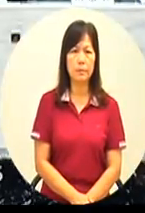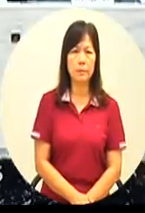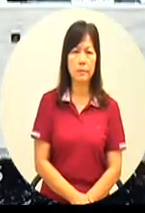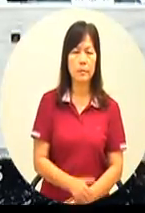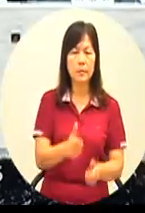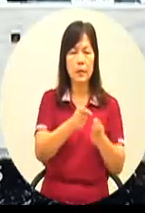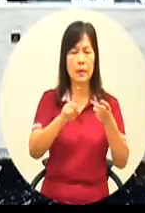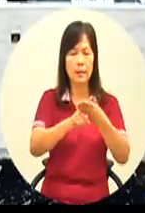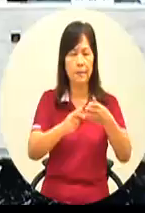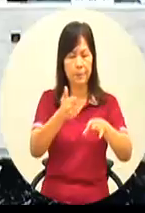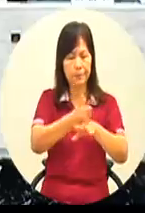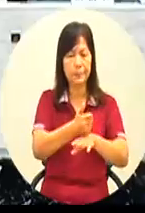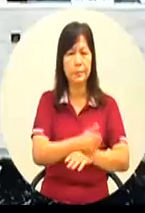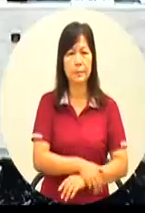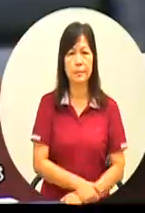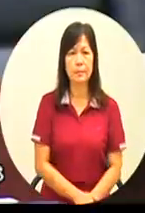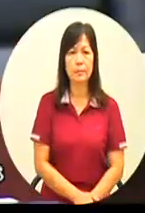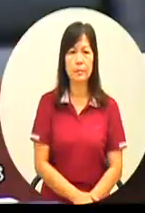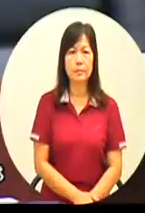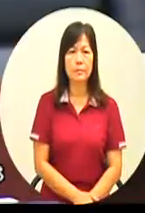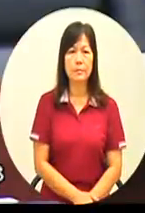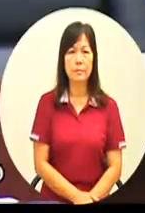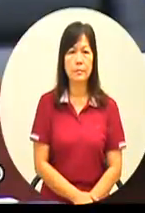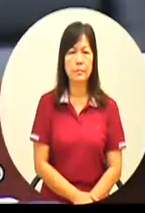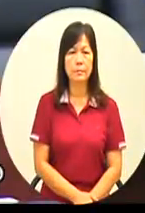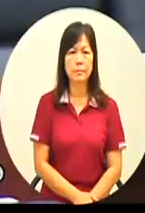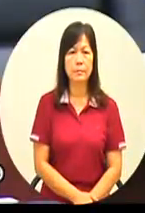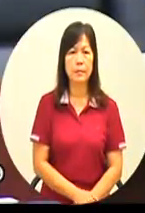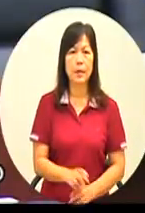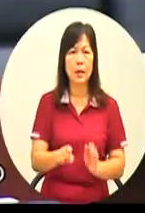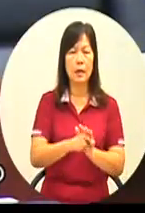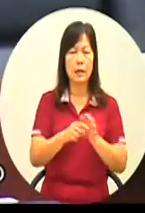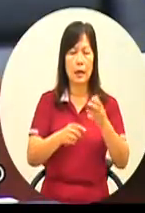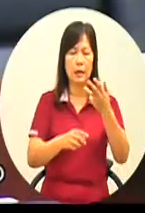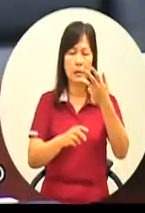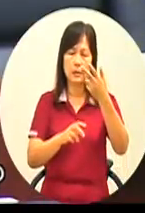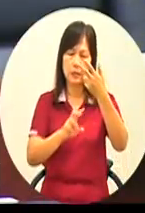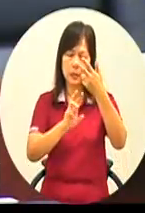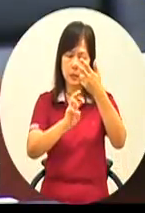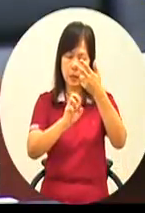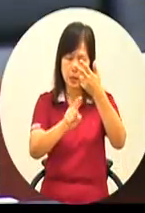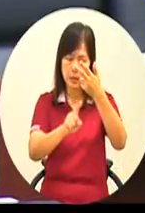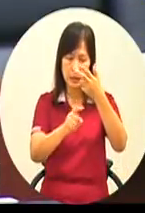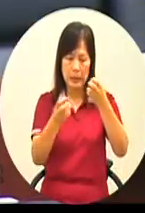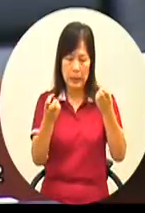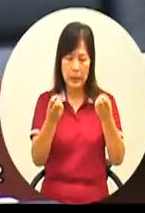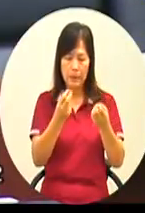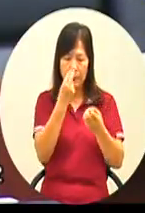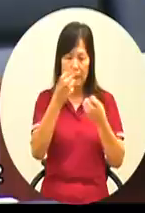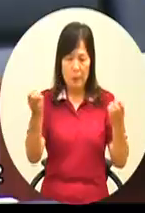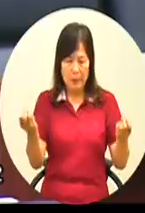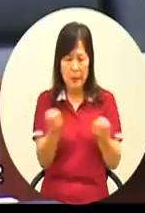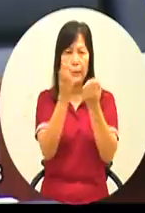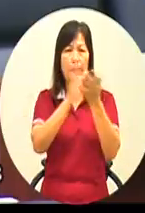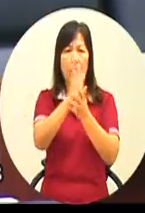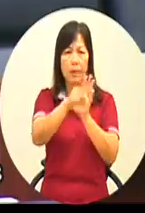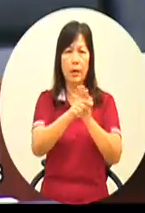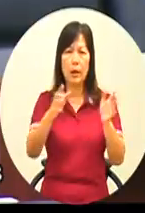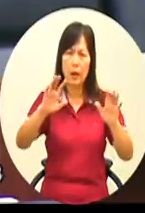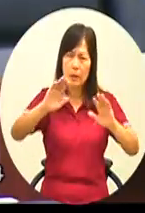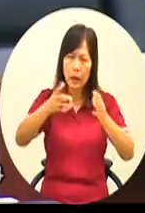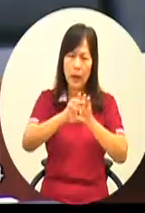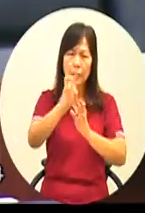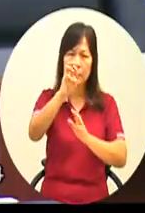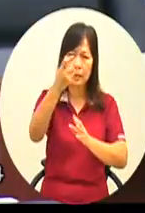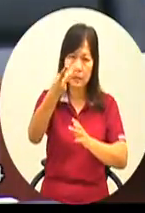谢谢主席。在731气爆之后啊，我们大概有32个市民